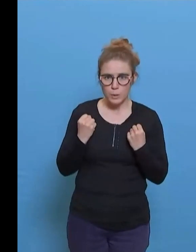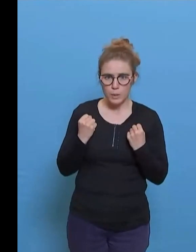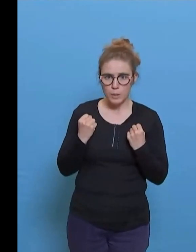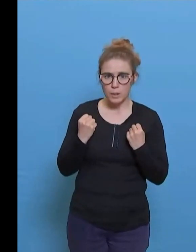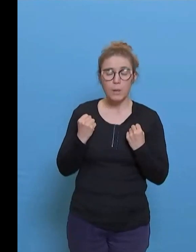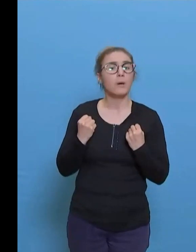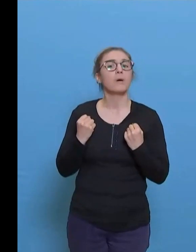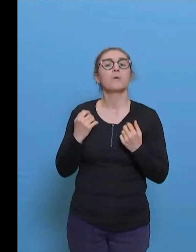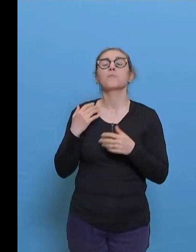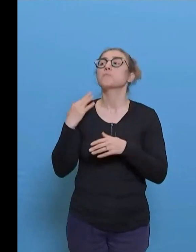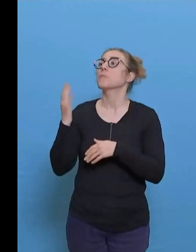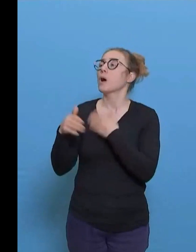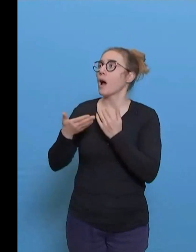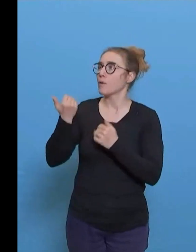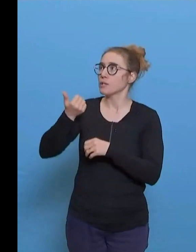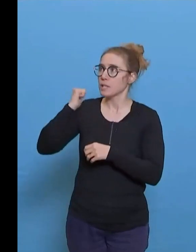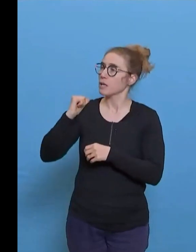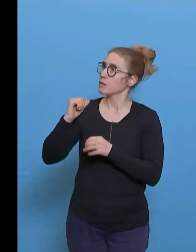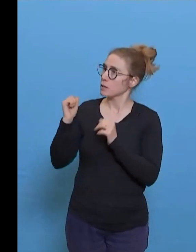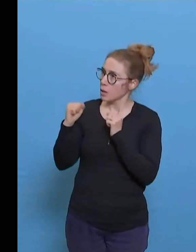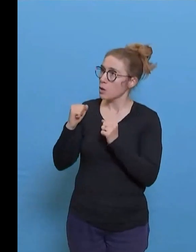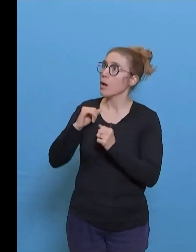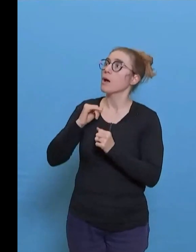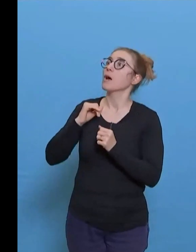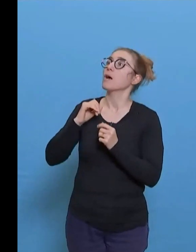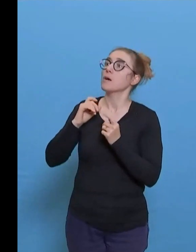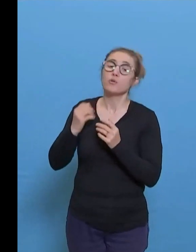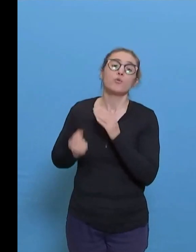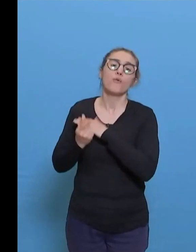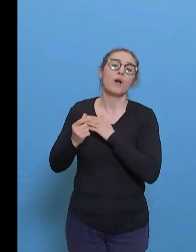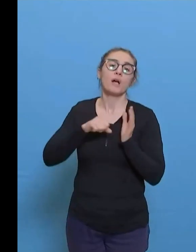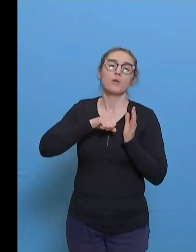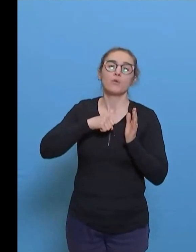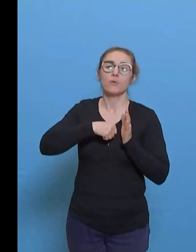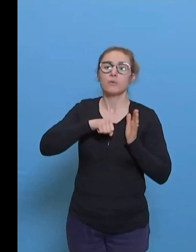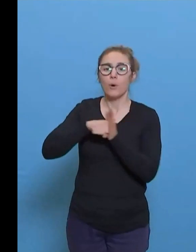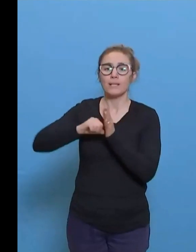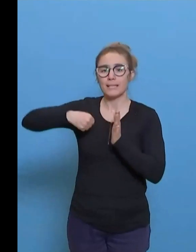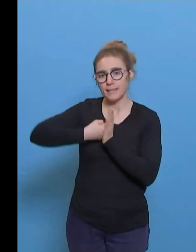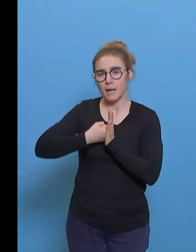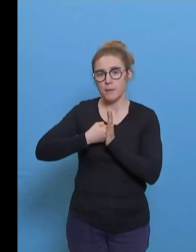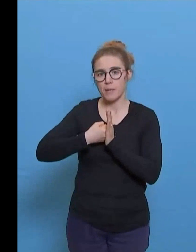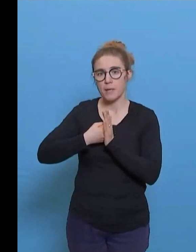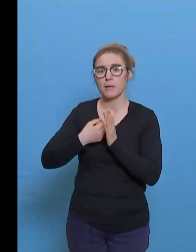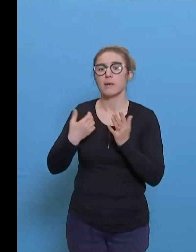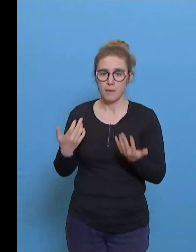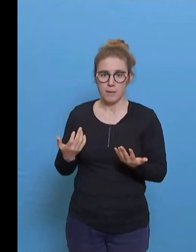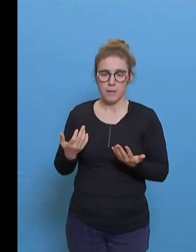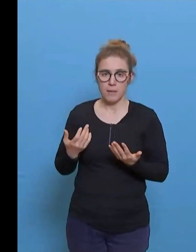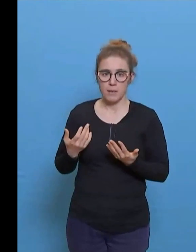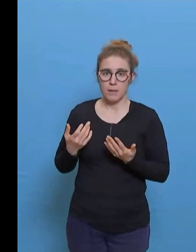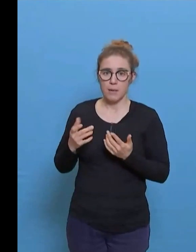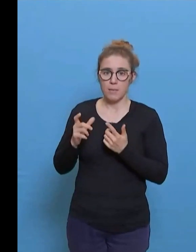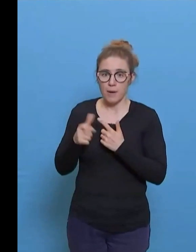pas démenti jusqu'à avant-hier, à part par la seule extrême droite. Et il y a désormais l'extrême droite et